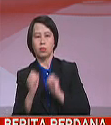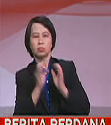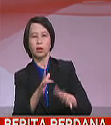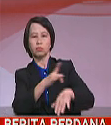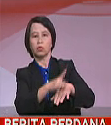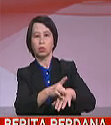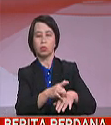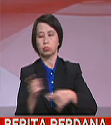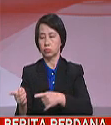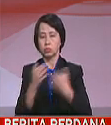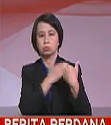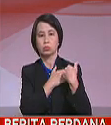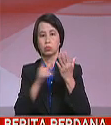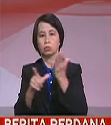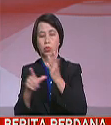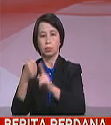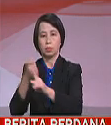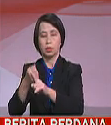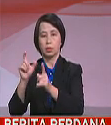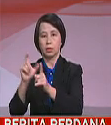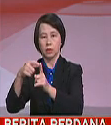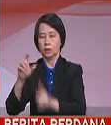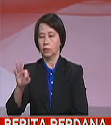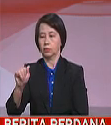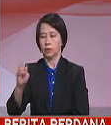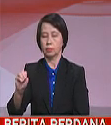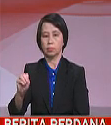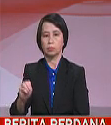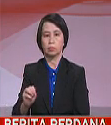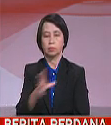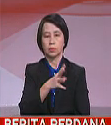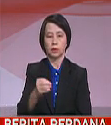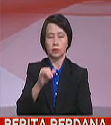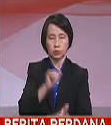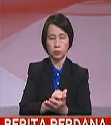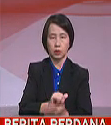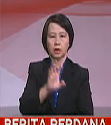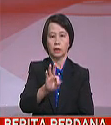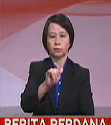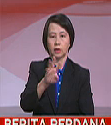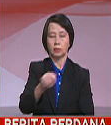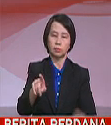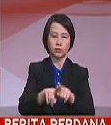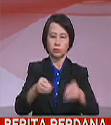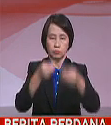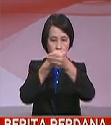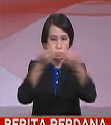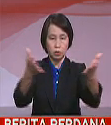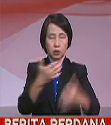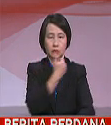yang kini menyandang jabatan penolong pengarah teknik lfm Selain itu efisien turut mengumunkan